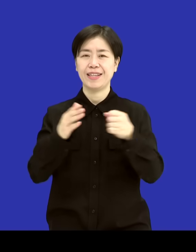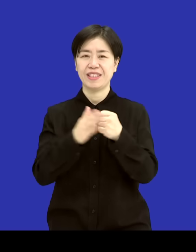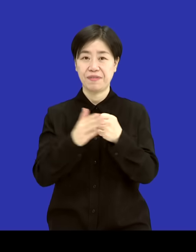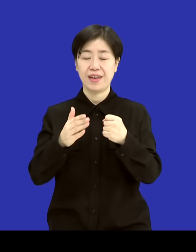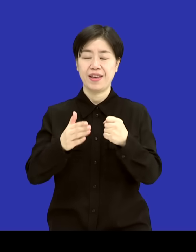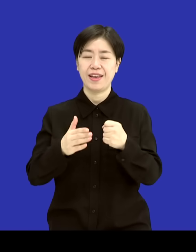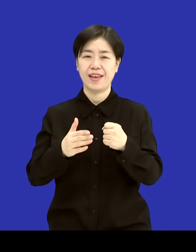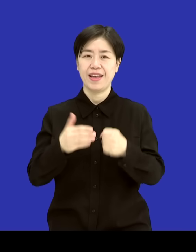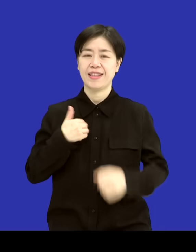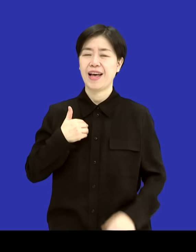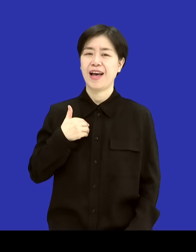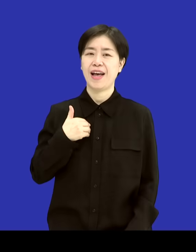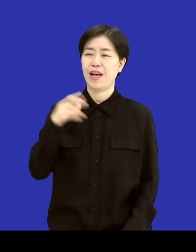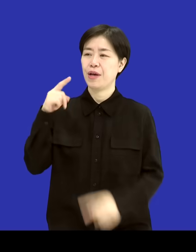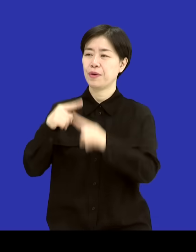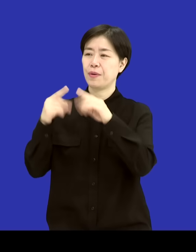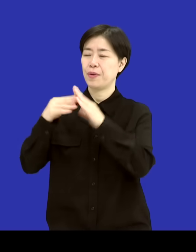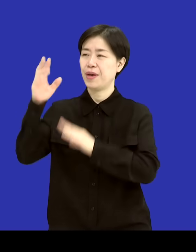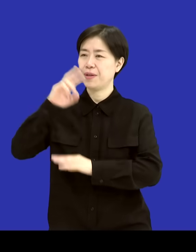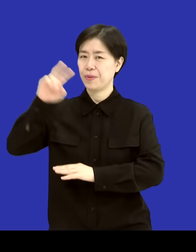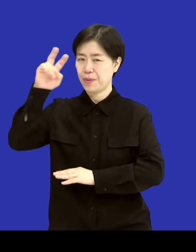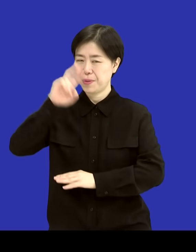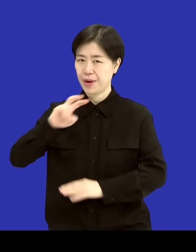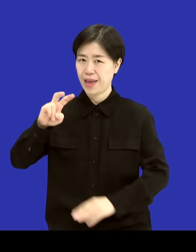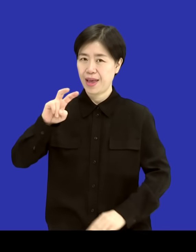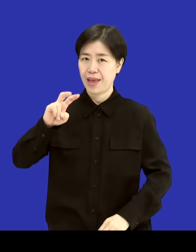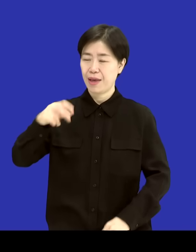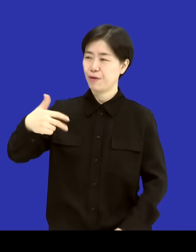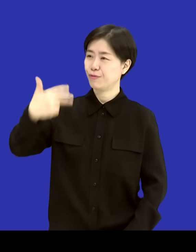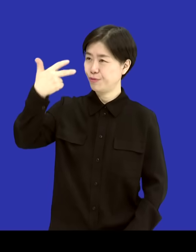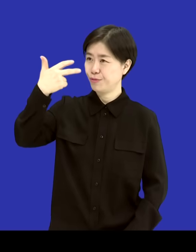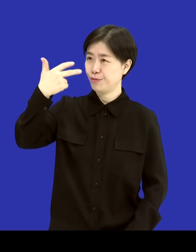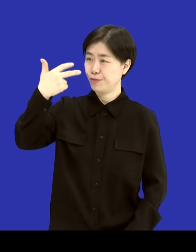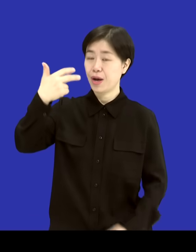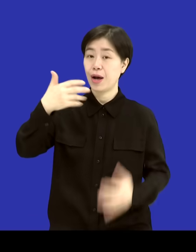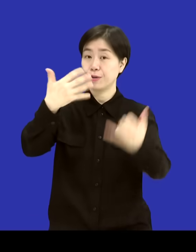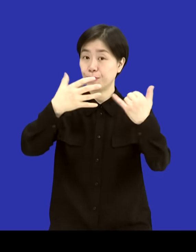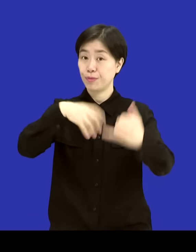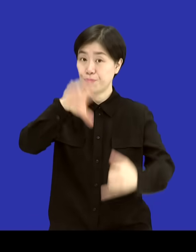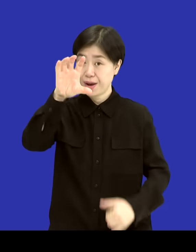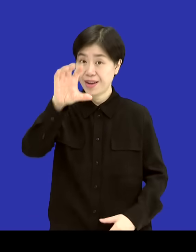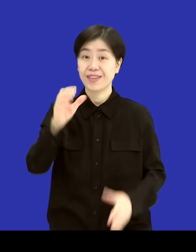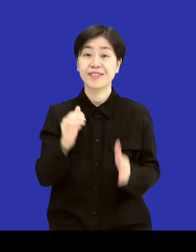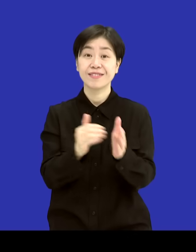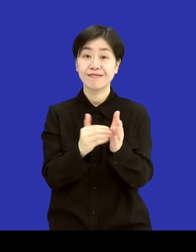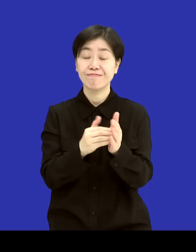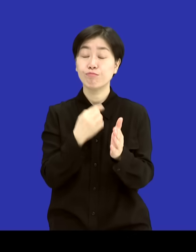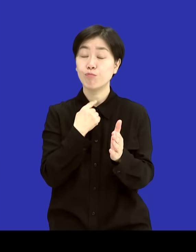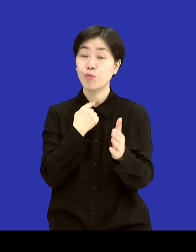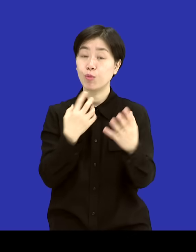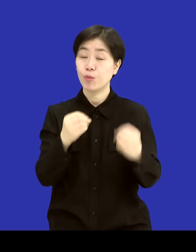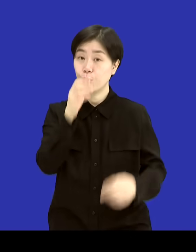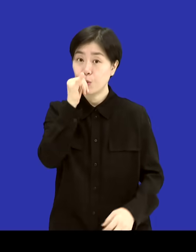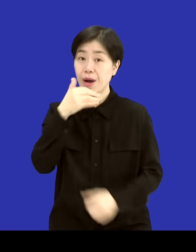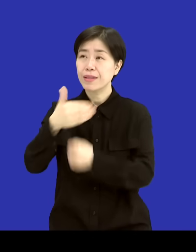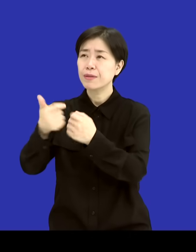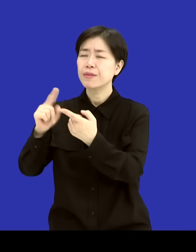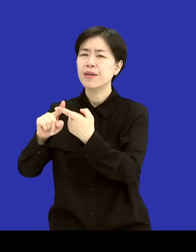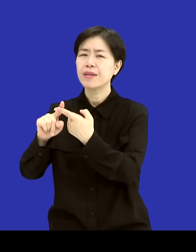이제 업로드도 하고 그랬었어요. 그래서 최대한 좀 더 하나님을 이제 나타내려고 네, 그렇게